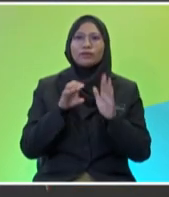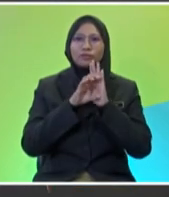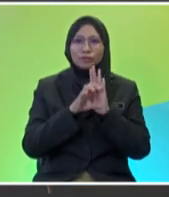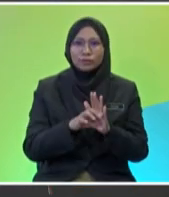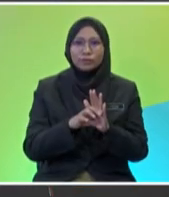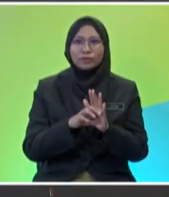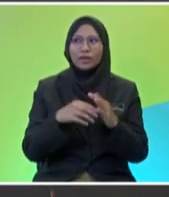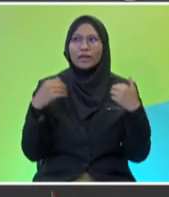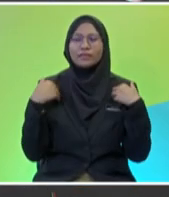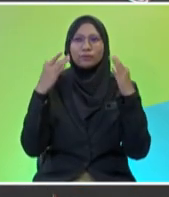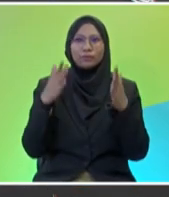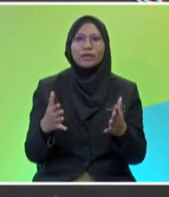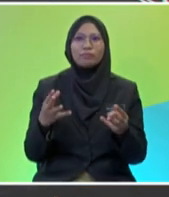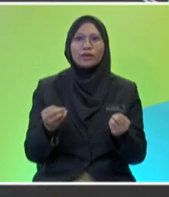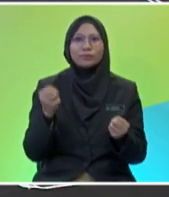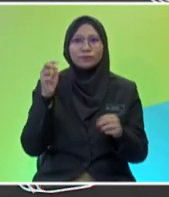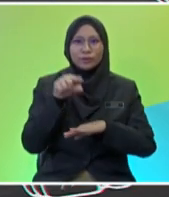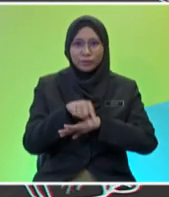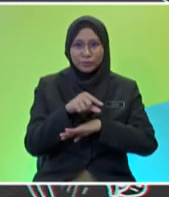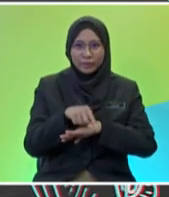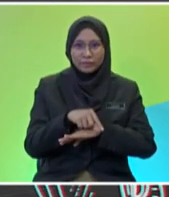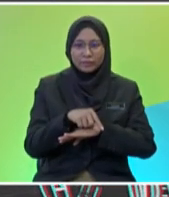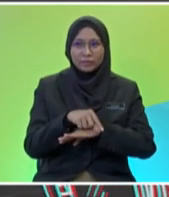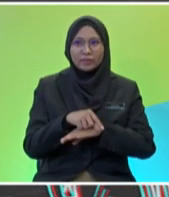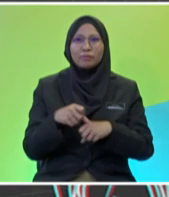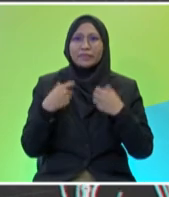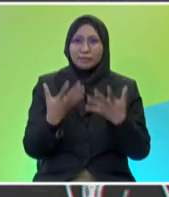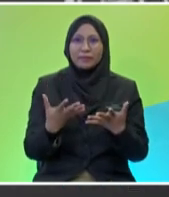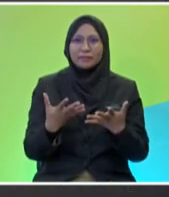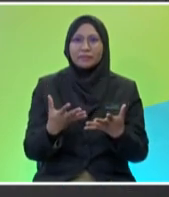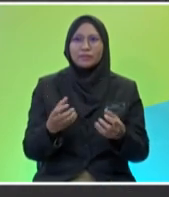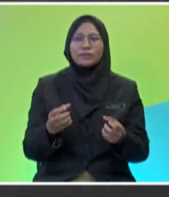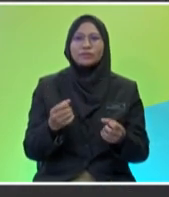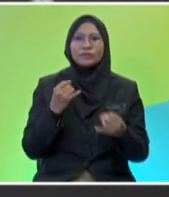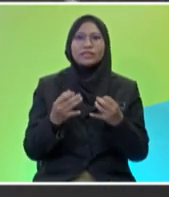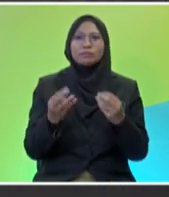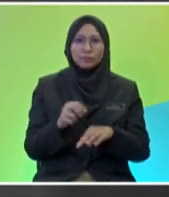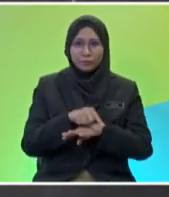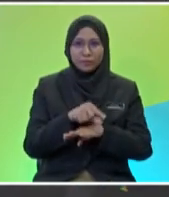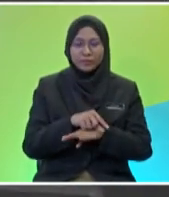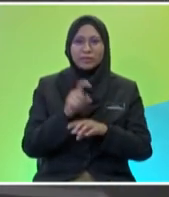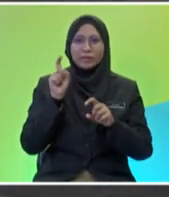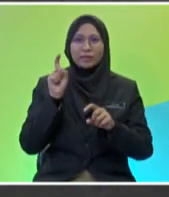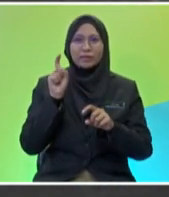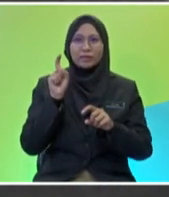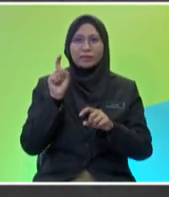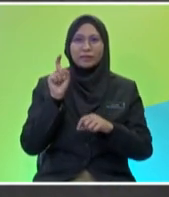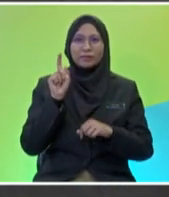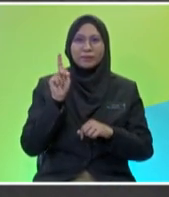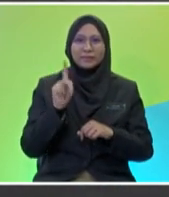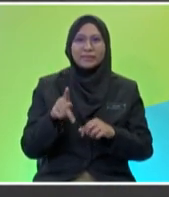kepada ibu bapak atau orang yang lebih dewasa pasti ini dikasih ini jika tidak gunakan kalian itu pastikan